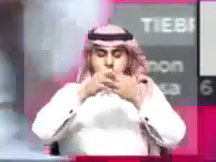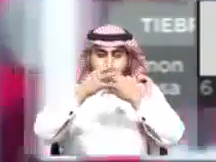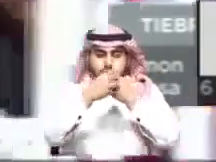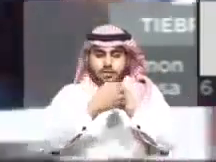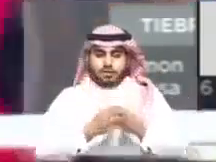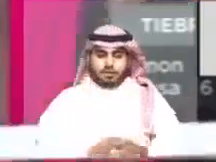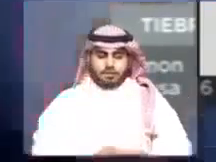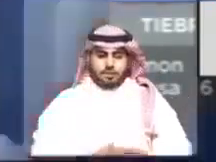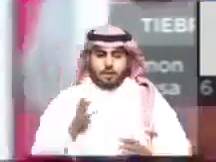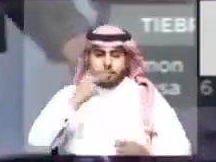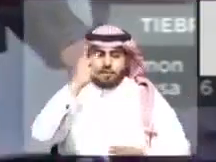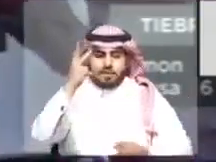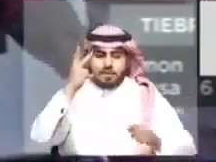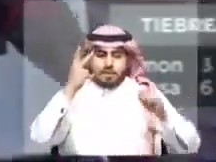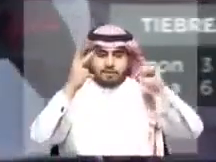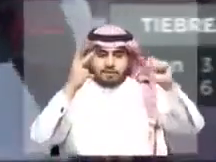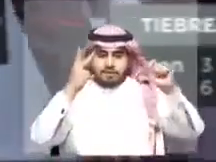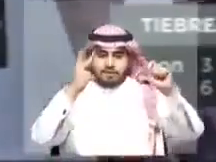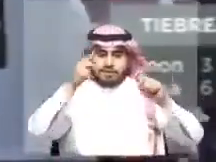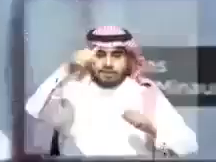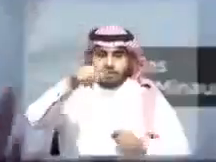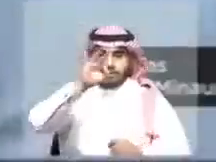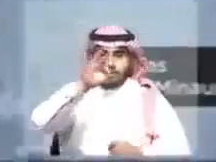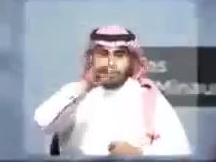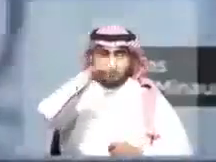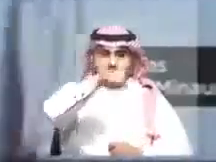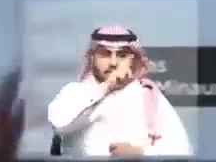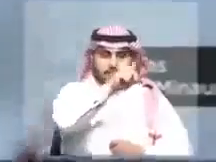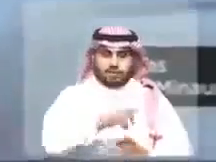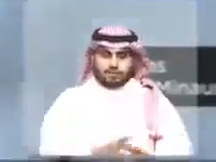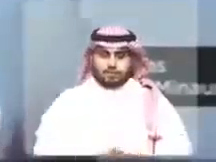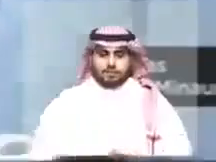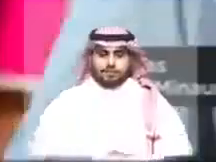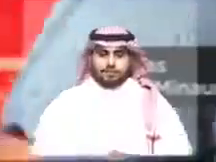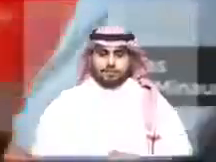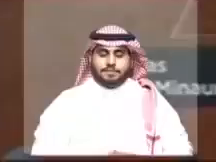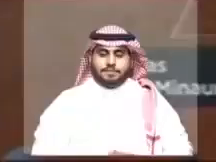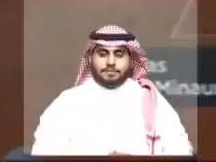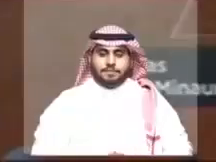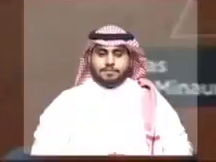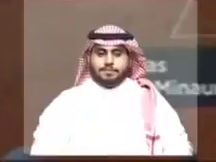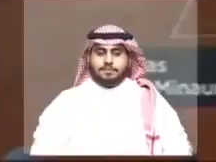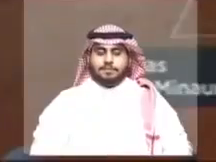الياس بمجموعتين دون رد بواقع 6-3 6-1.